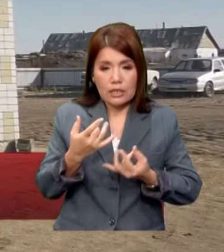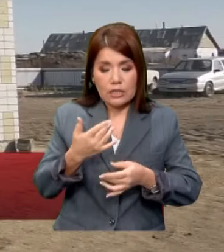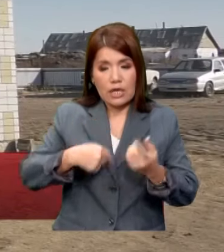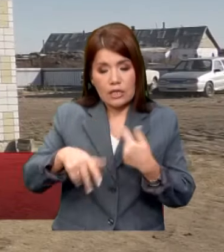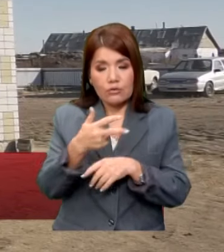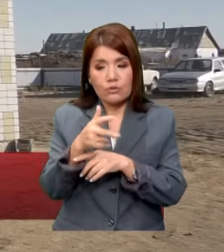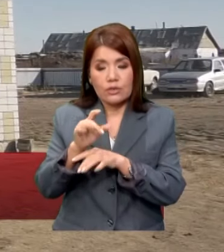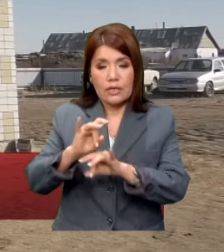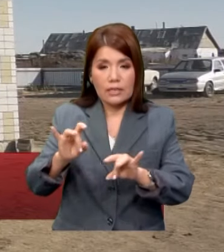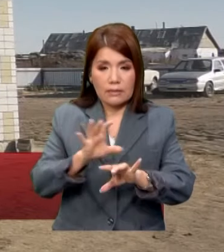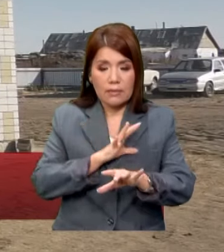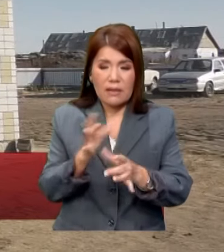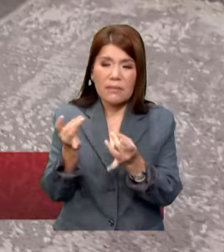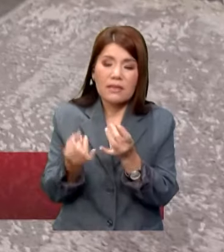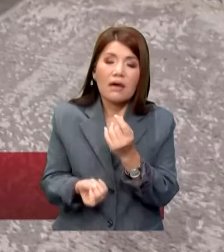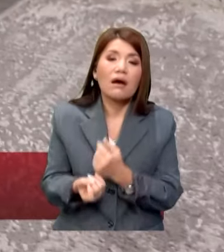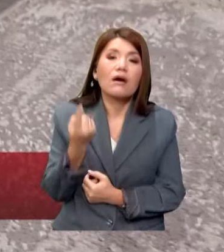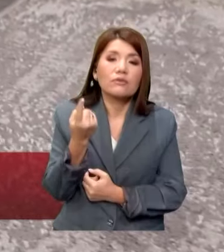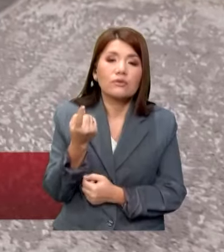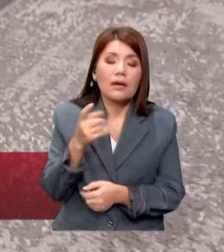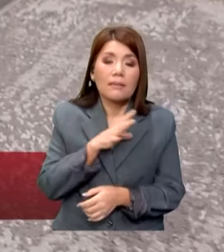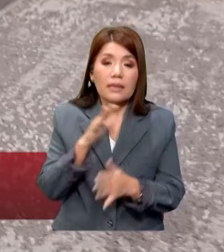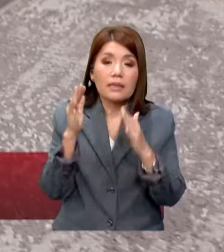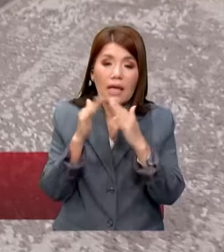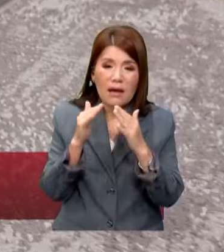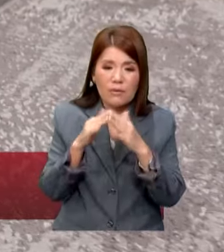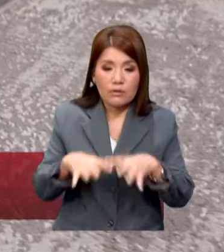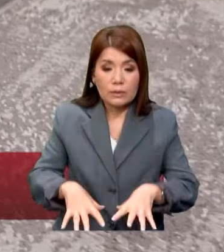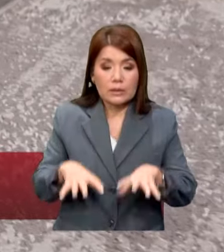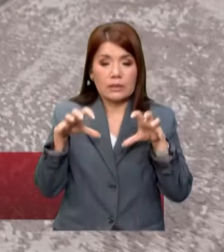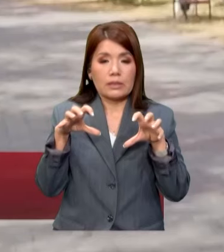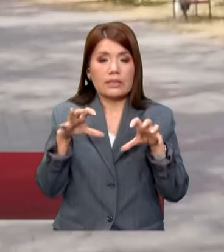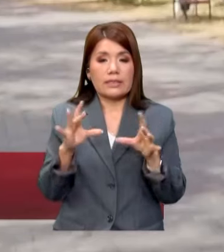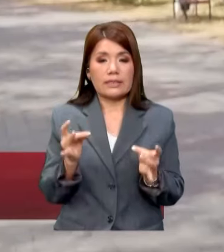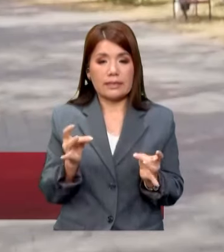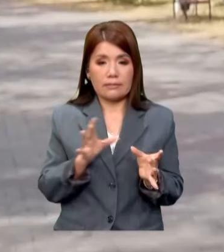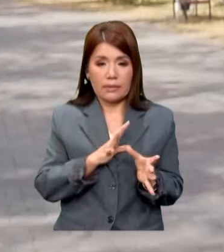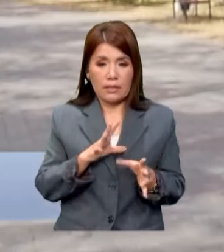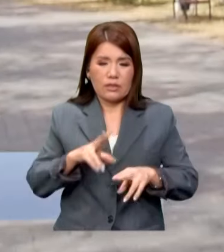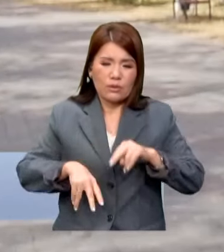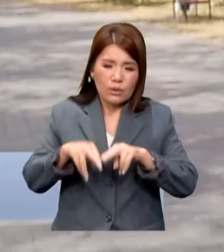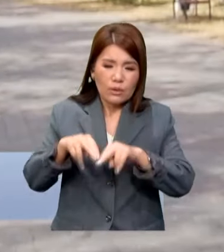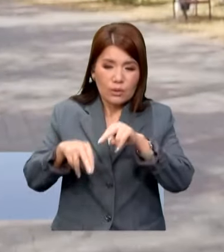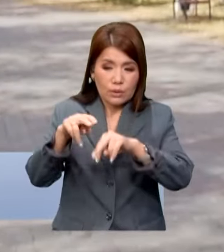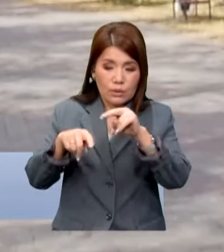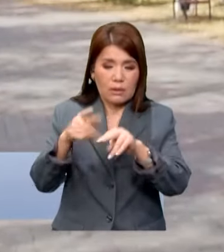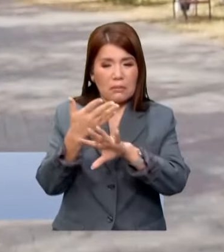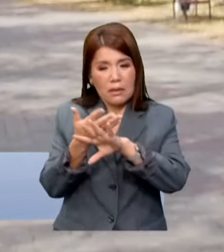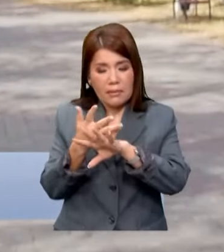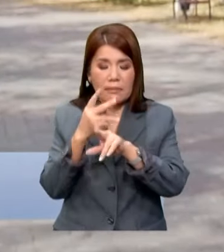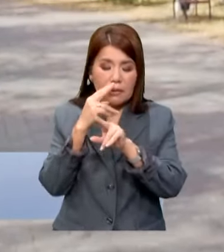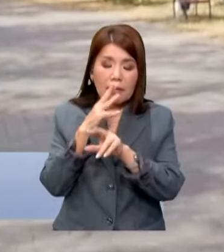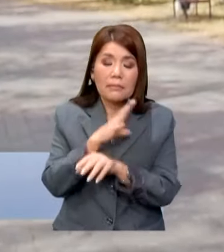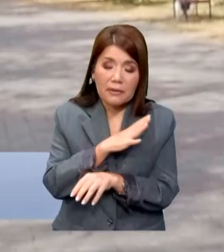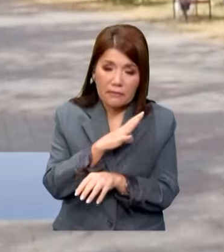нашей съемочной группе. Плесень возникла из-за того, что дома напитались сыростью. Стройка без каких-то замечаний не обходится. Причем,